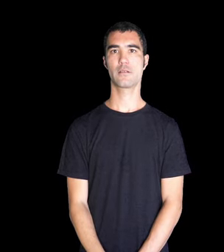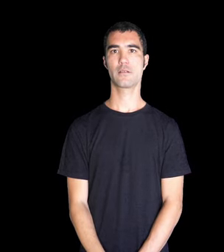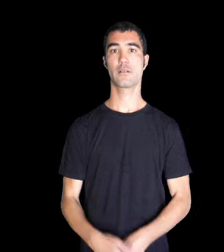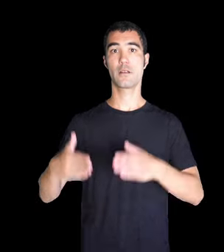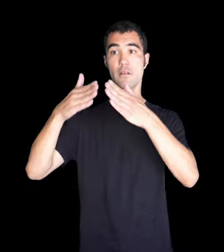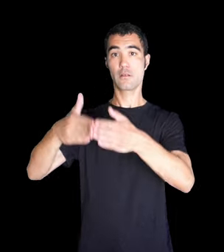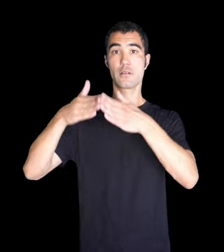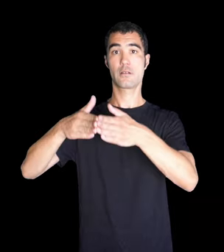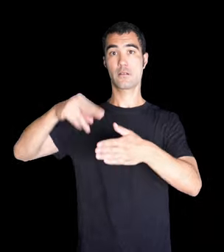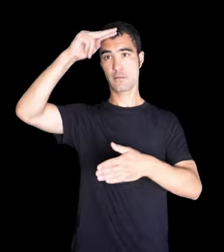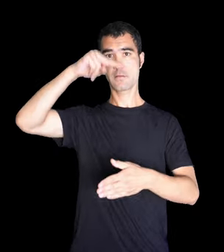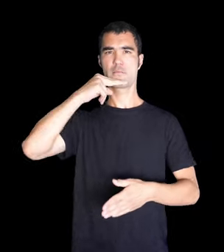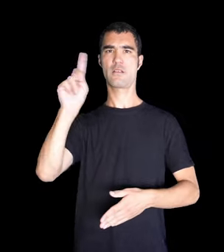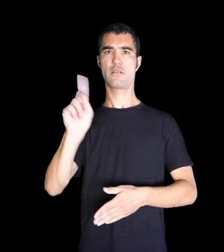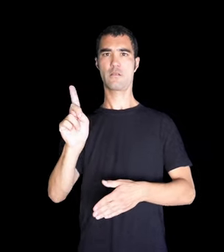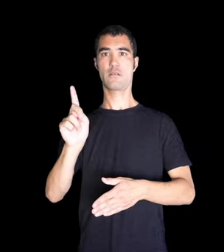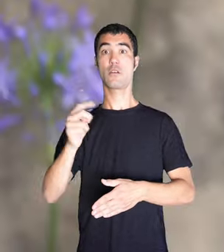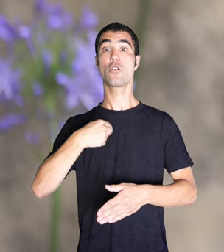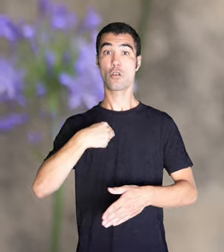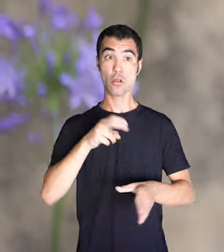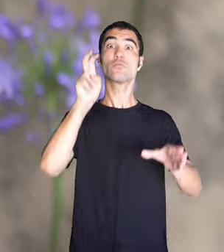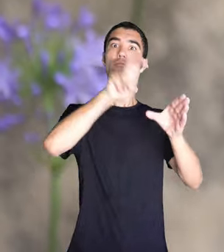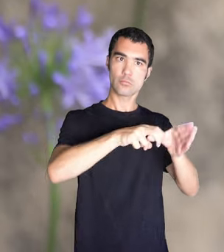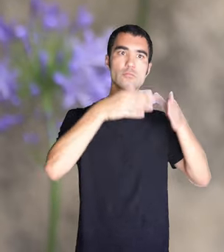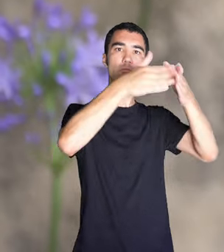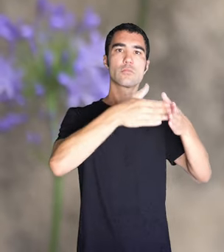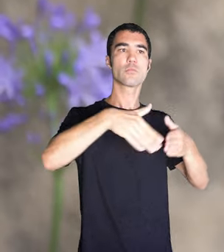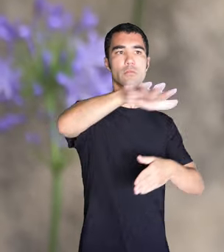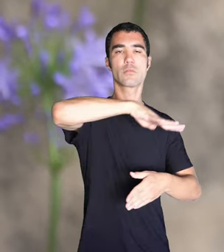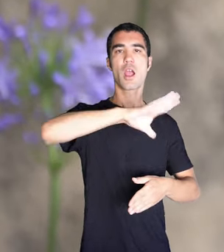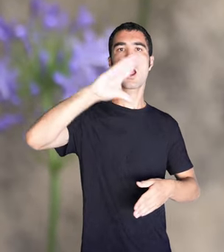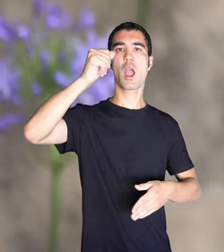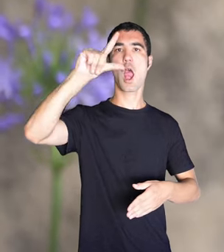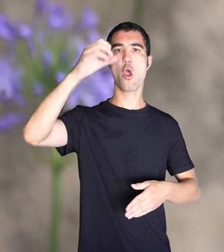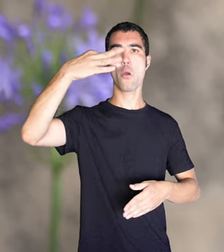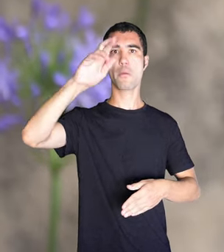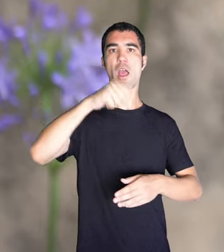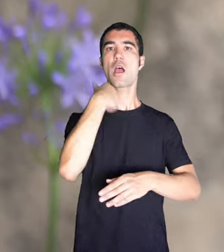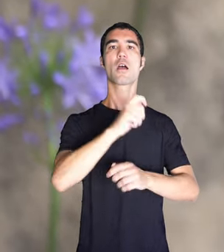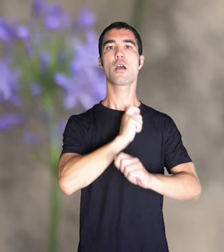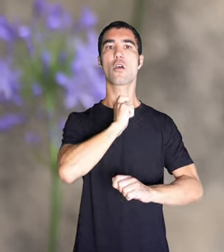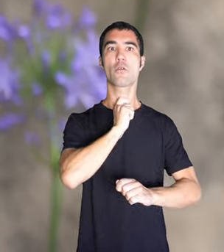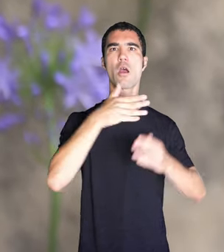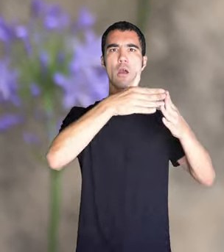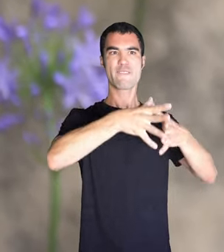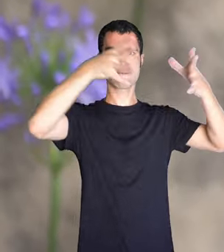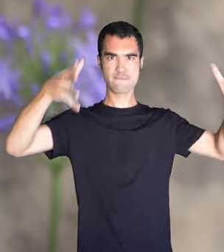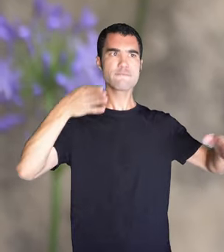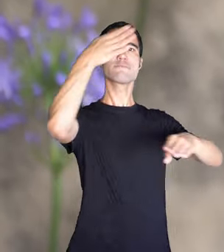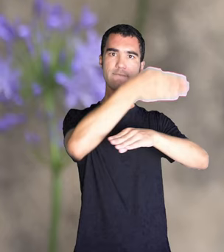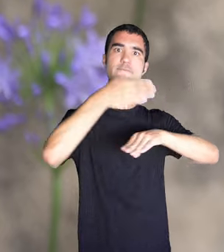La barca de mon pare, al qual he anat, he anat a la calobra, on barques grosses que allà veïnaven